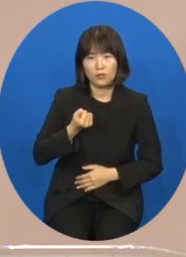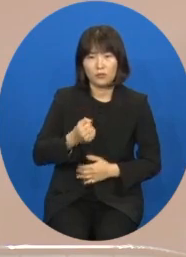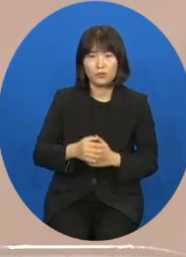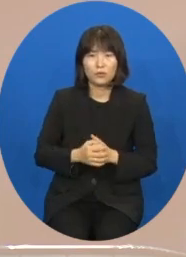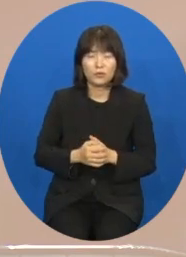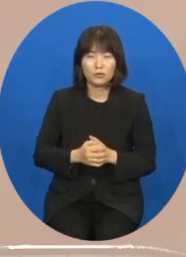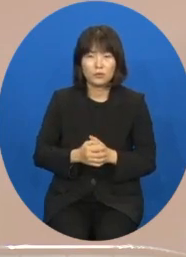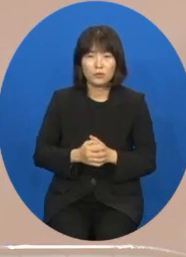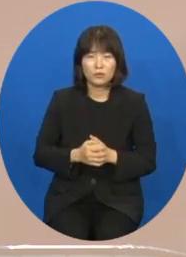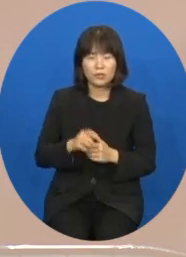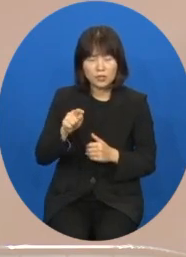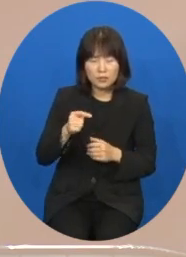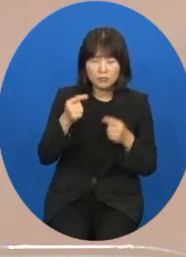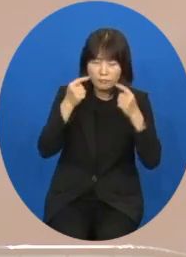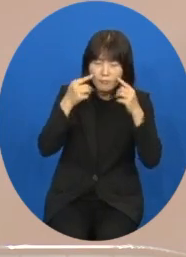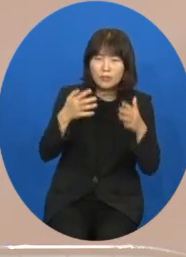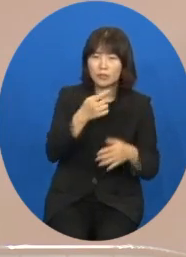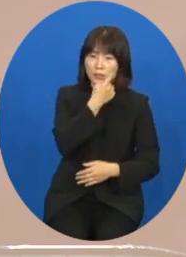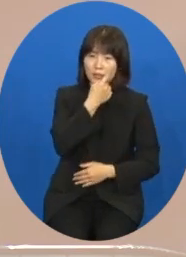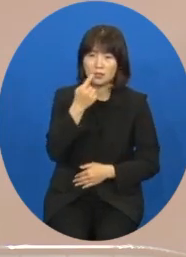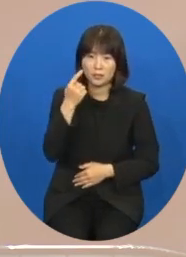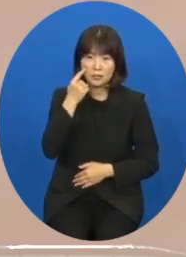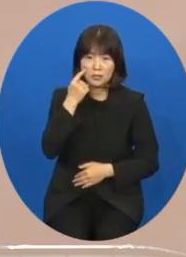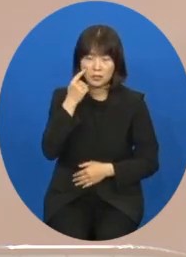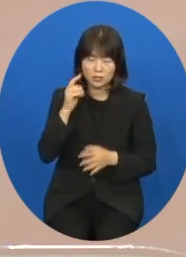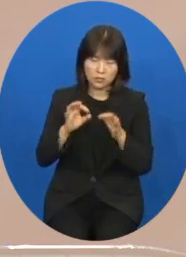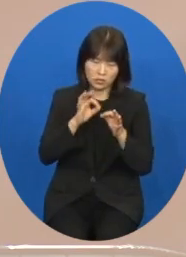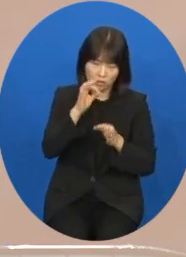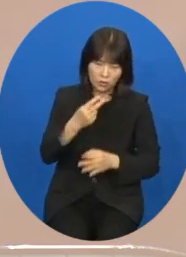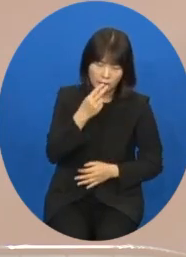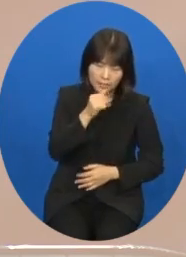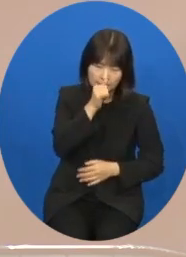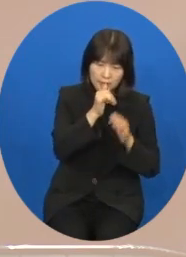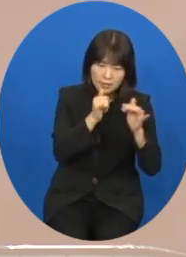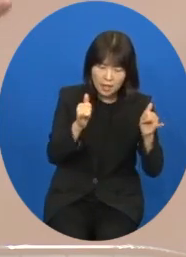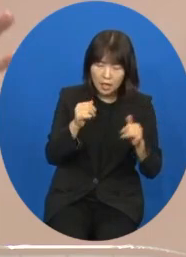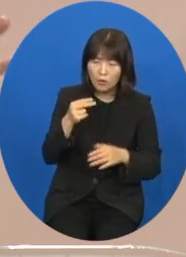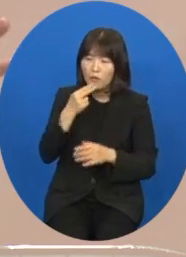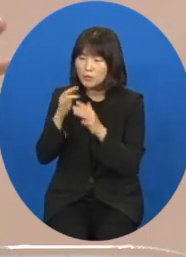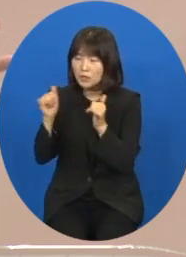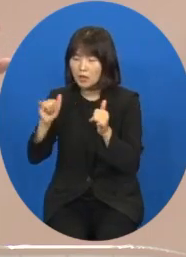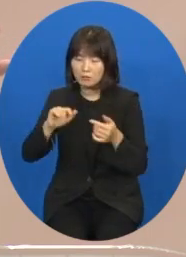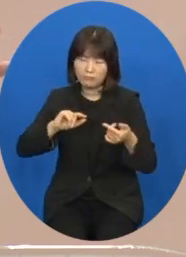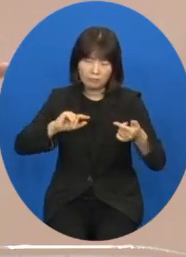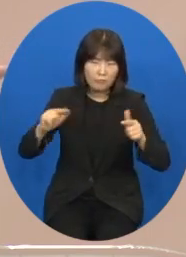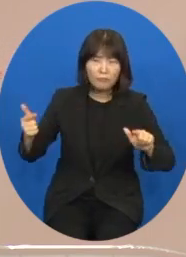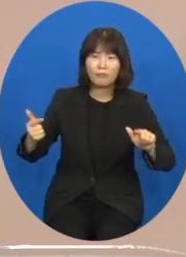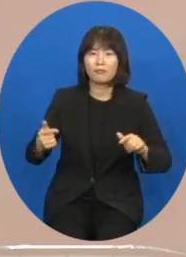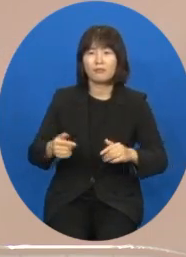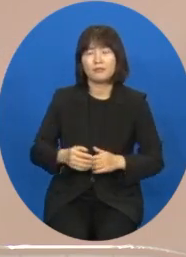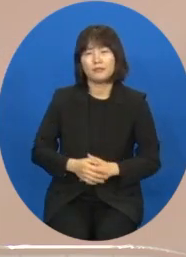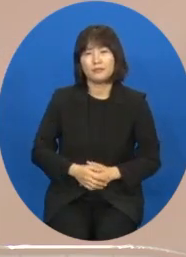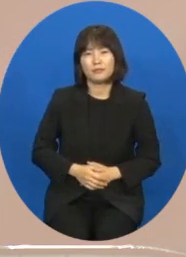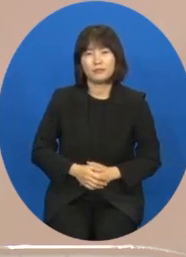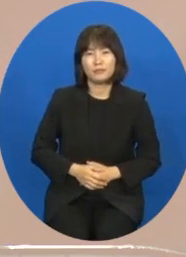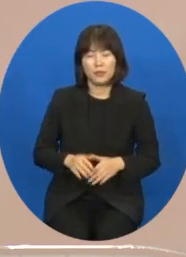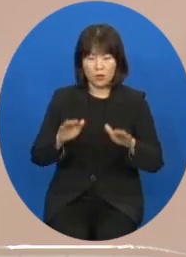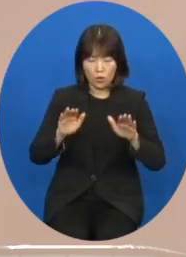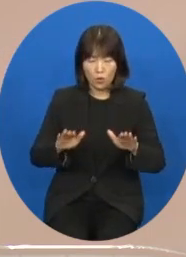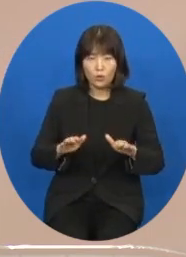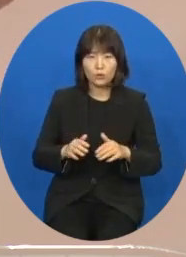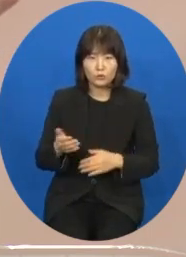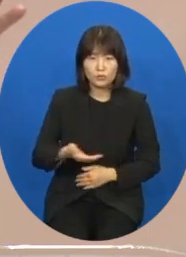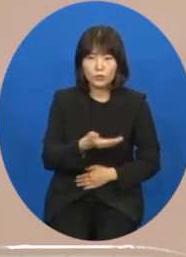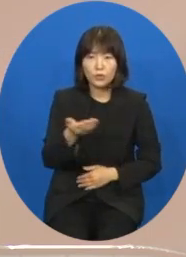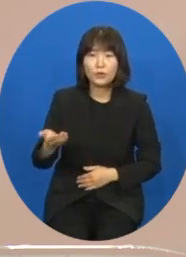이건 명확한 증거예요. 영생이 있는 사람과 없는 사람은 완전히 다릅니다. 오늘 이 시간